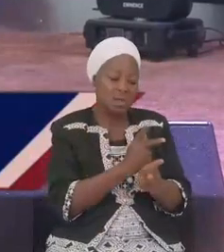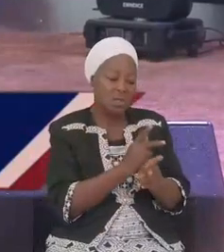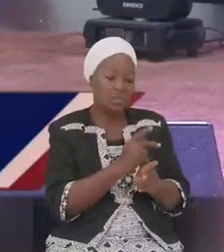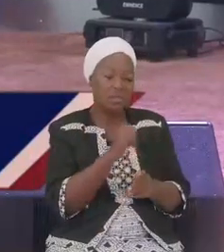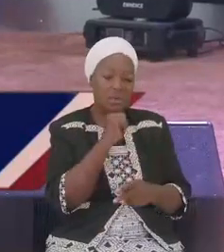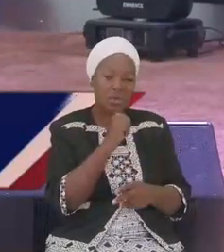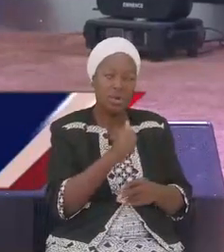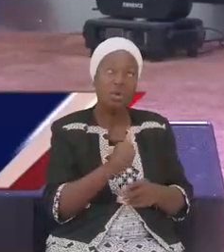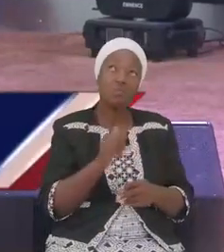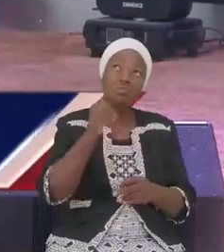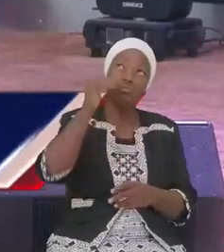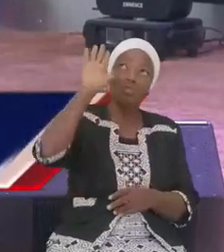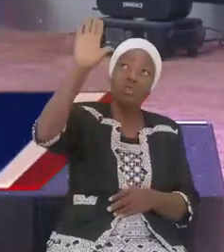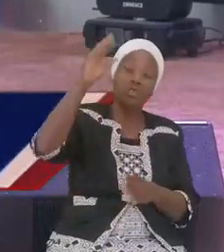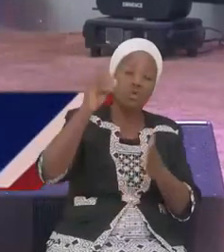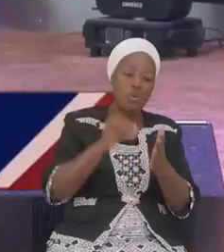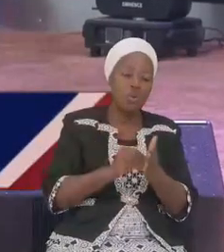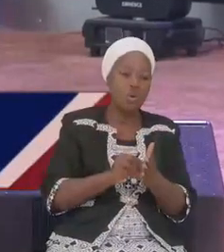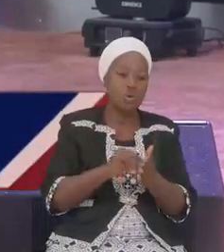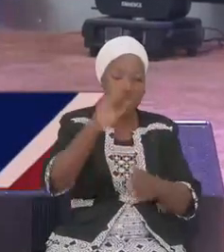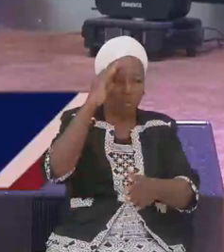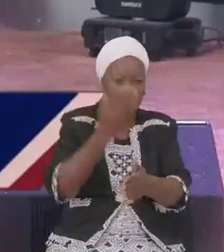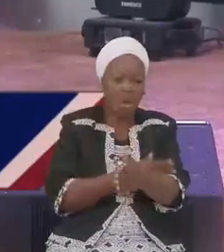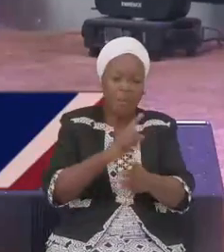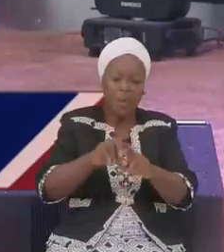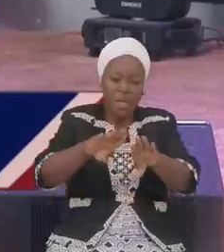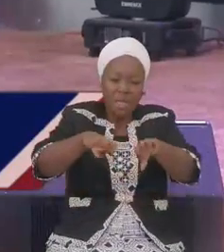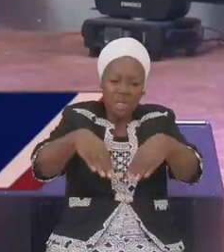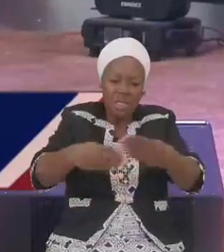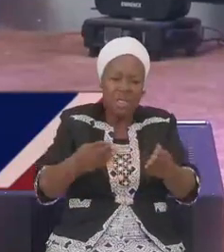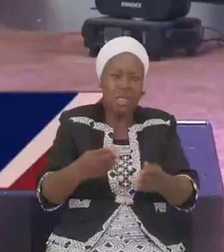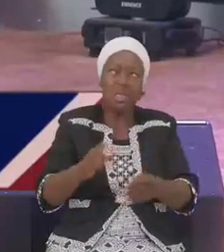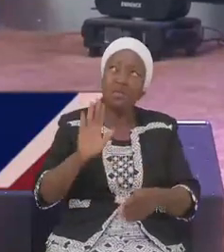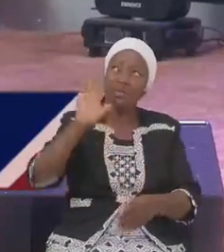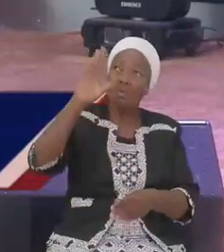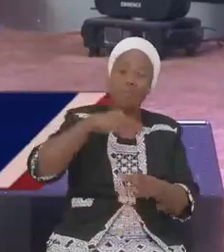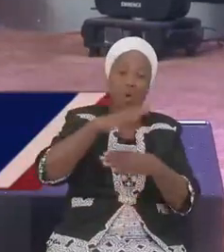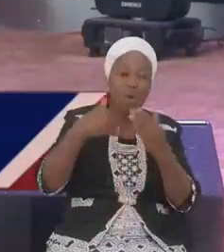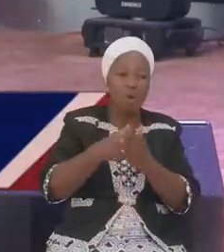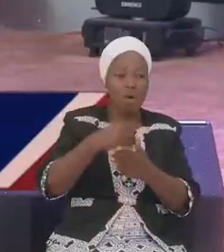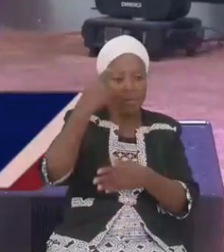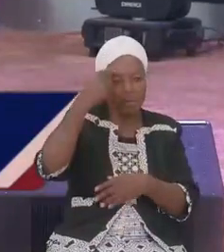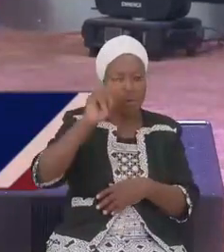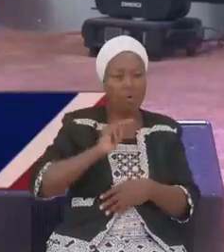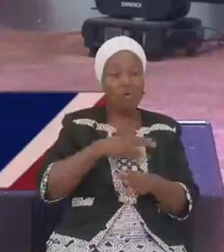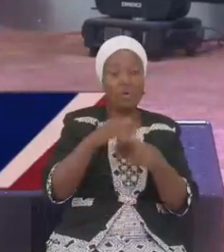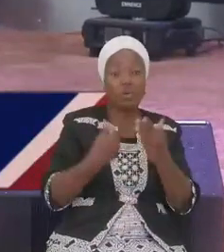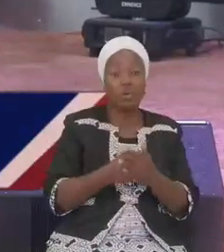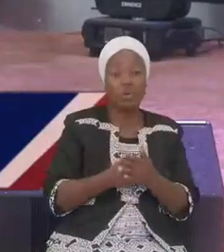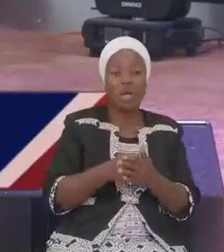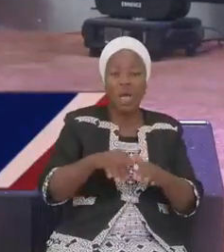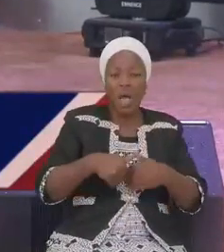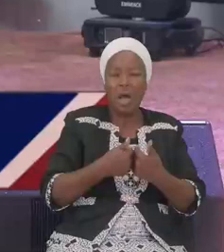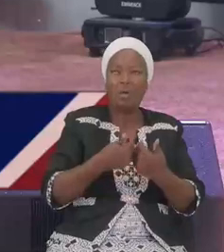Romains 8, 32. Lui qui n'a point épargné son propre fils, mais qui l'a livré pour nous tous, comment ne